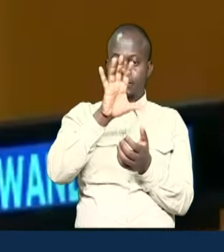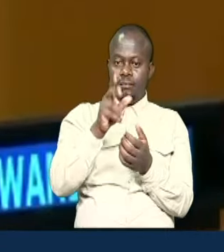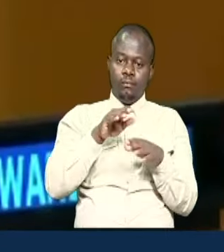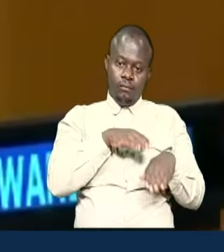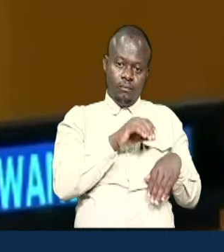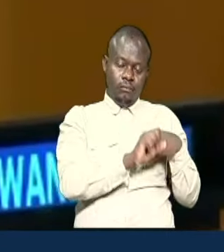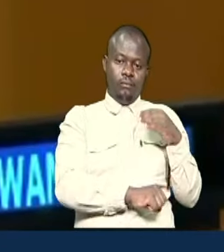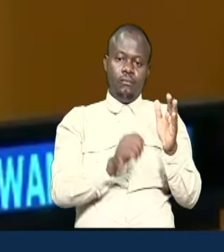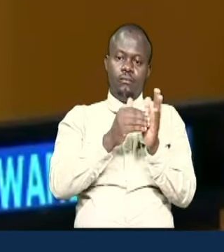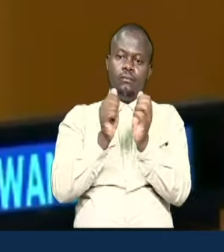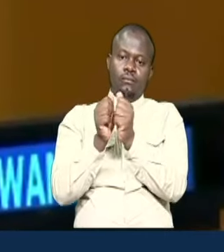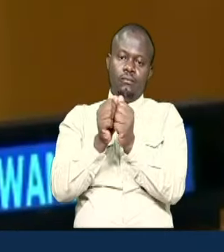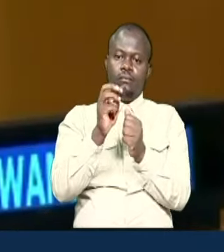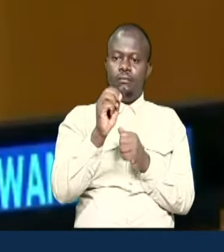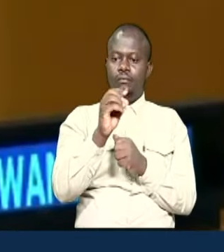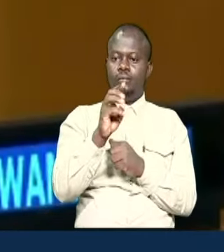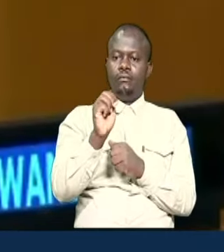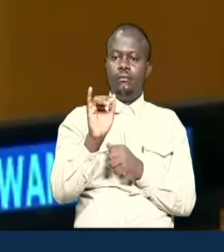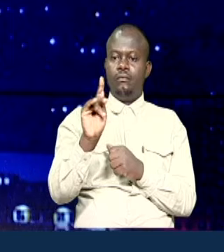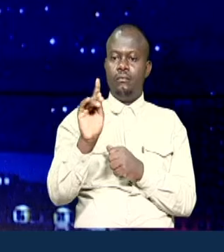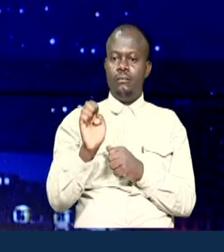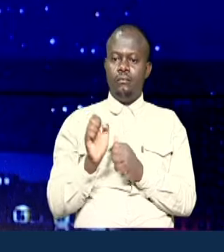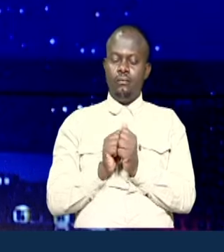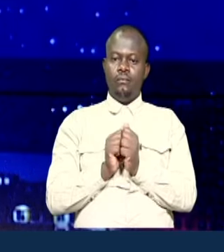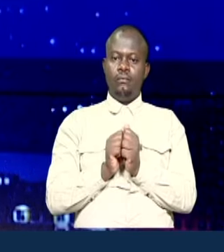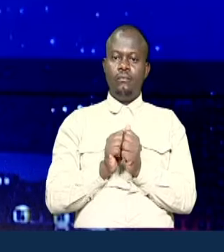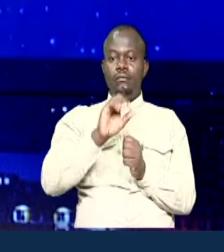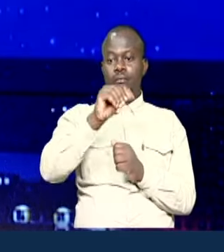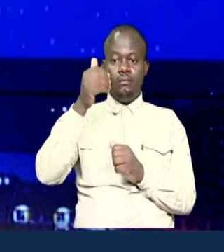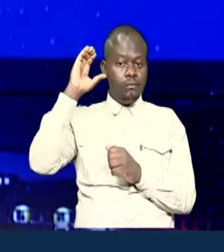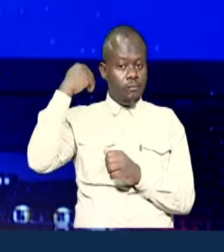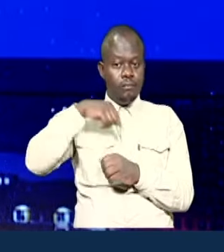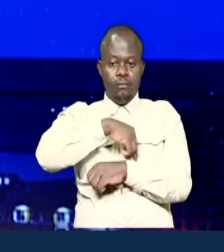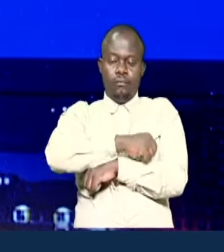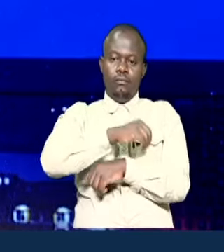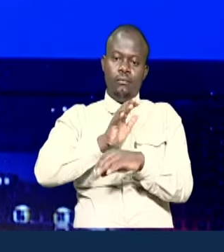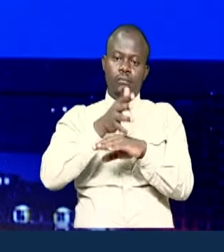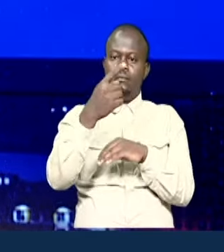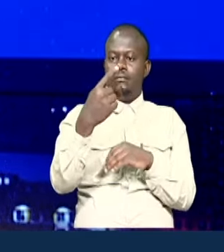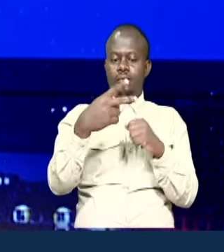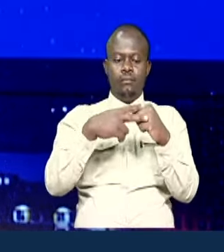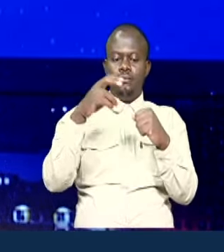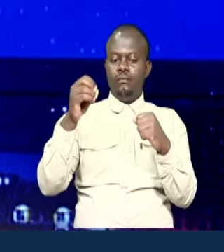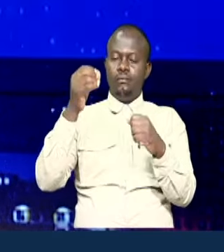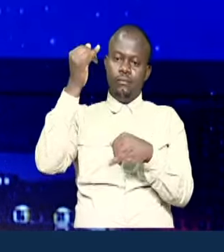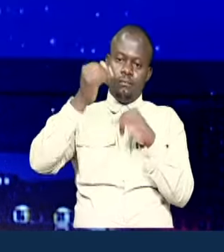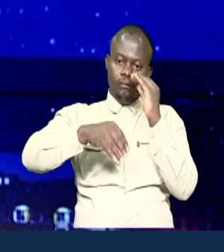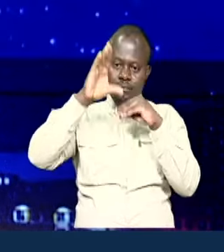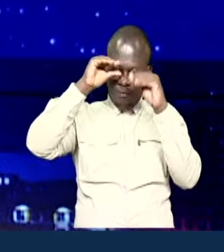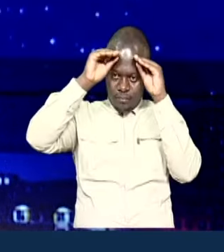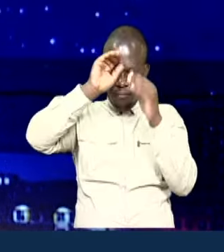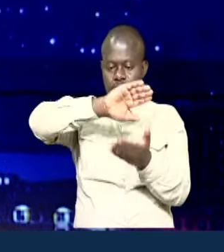Sudani y'Epfo ndetse na Mozambique. Mu yandi makuru, abanyeshuri bagera ku 170 basoje amasomo mu